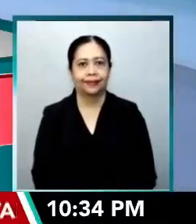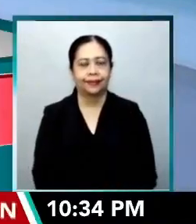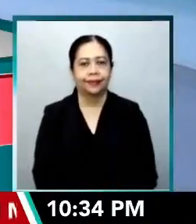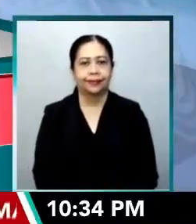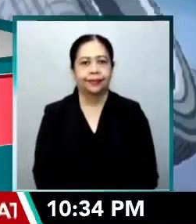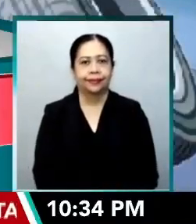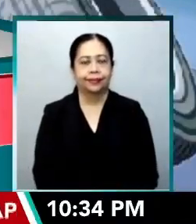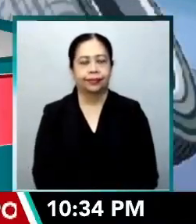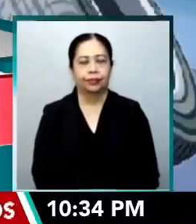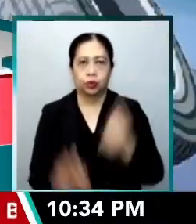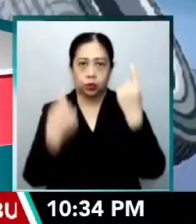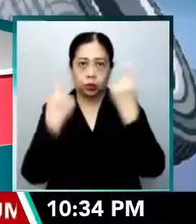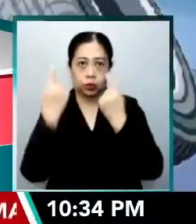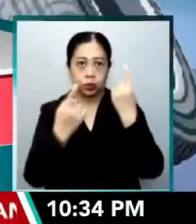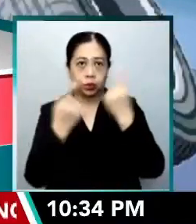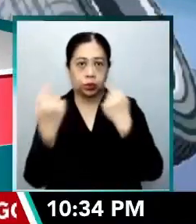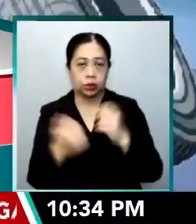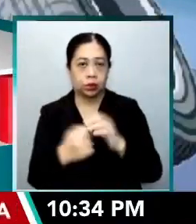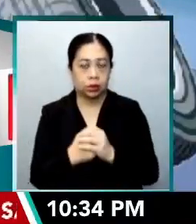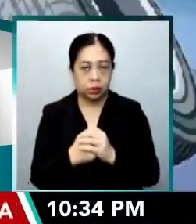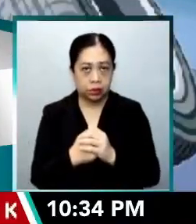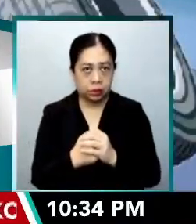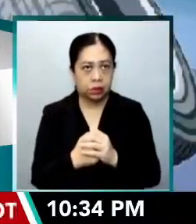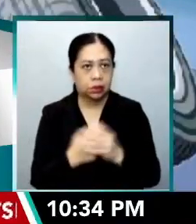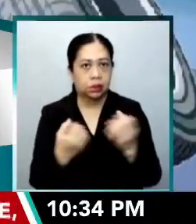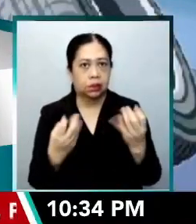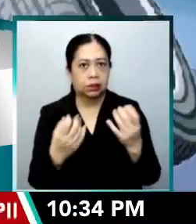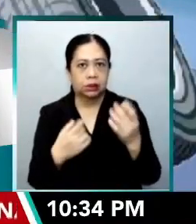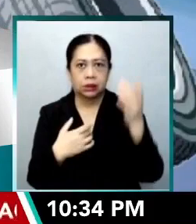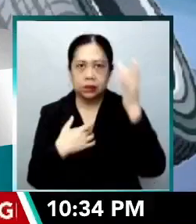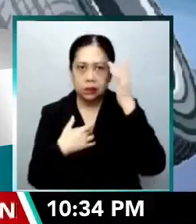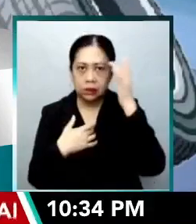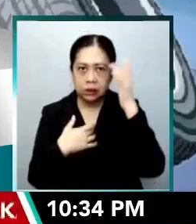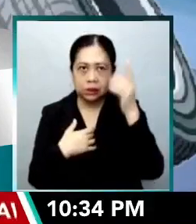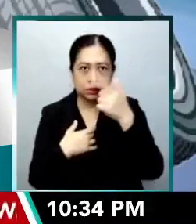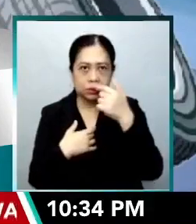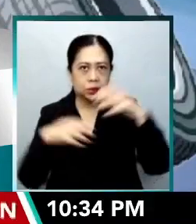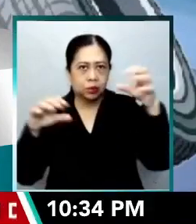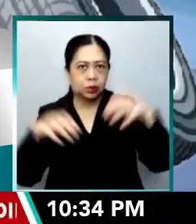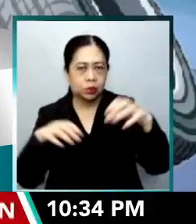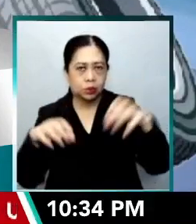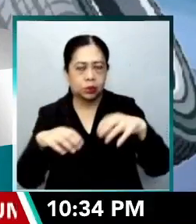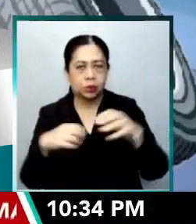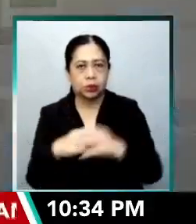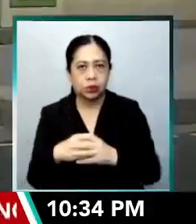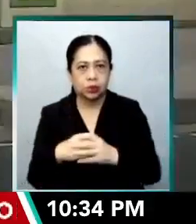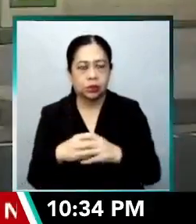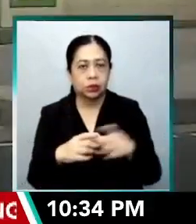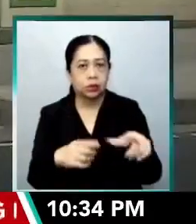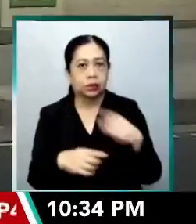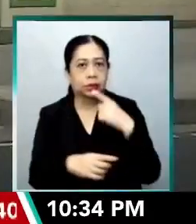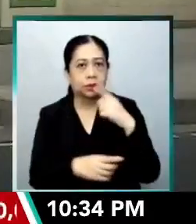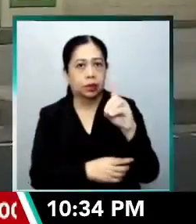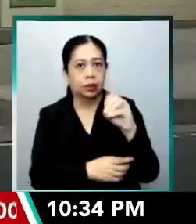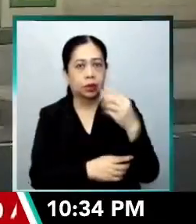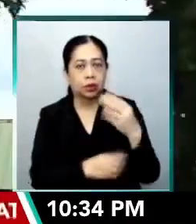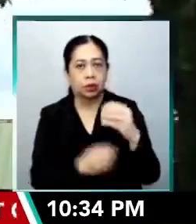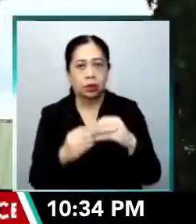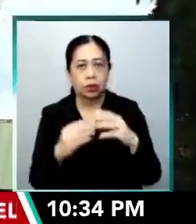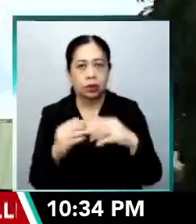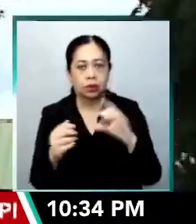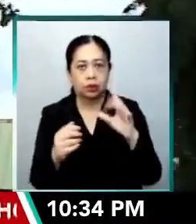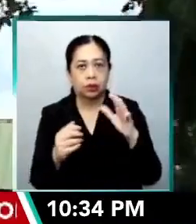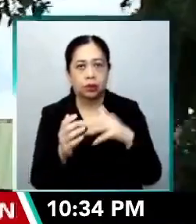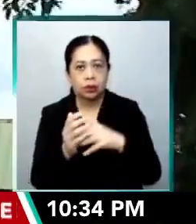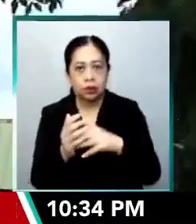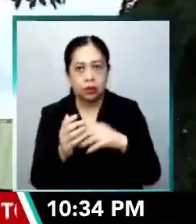Pinangangambahan ngayon ng dumaraming kaso ng ilang sakit dahil sa maulang panahon. Sa tala ng Department of Health, mahigit 85,000 na ang kaso